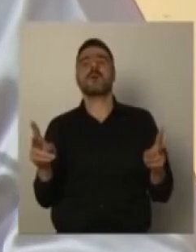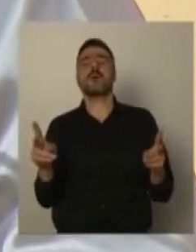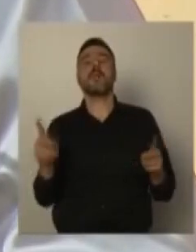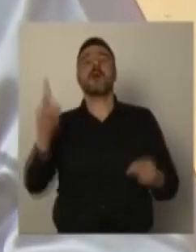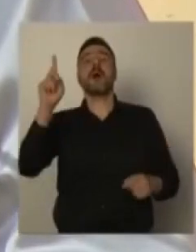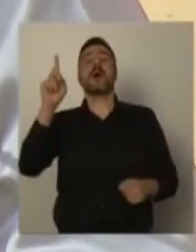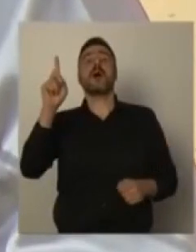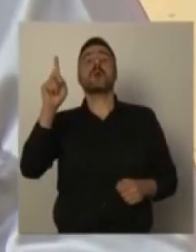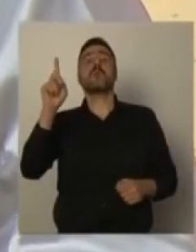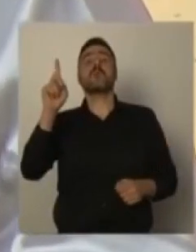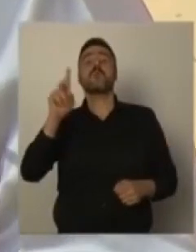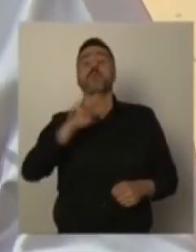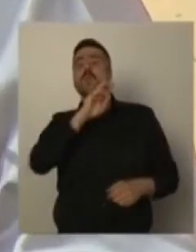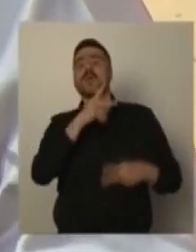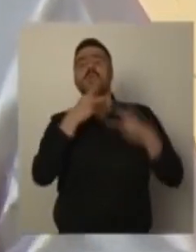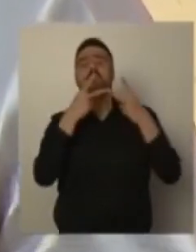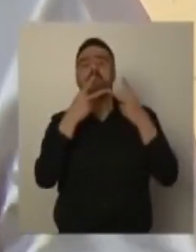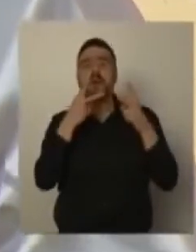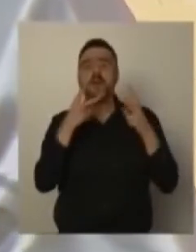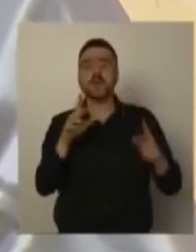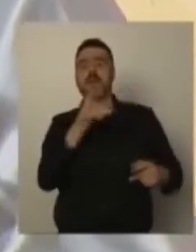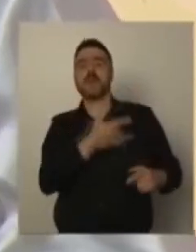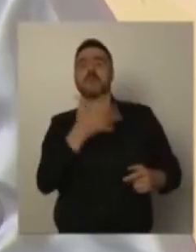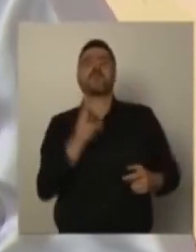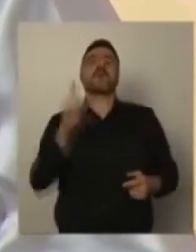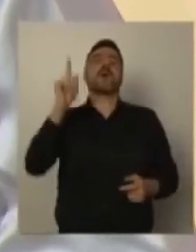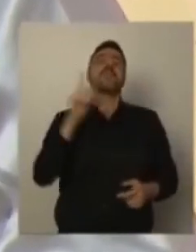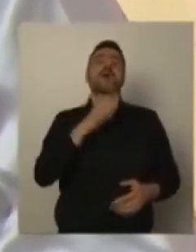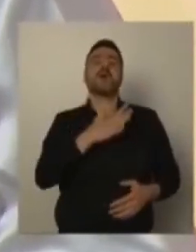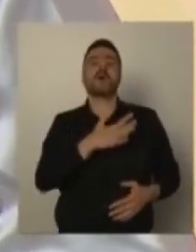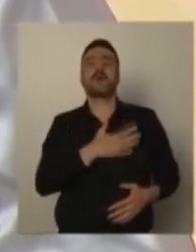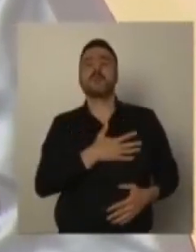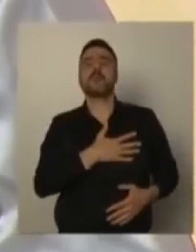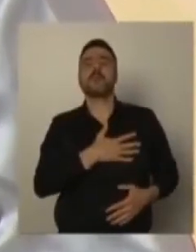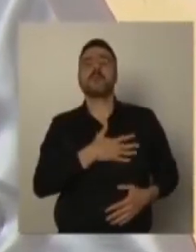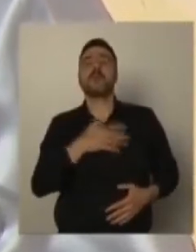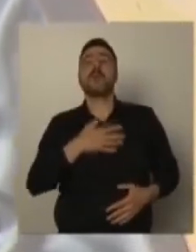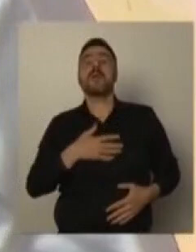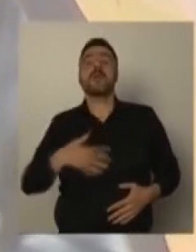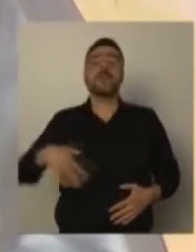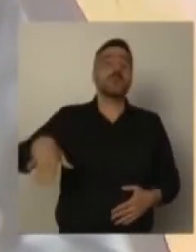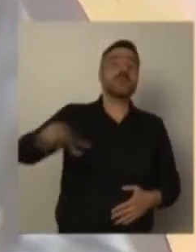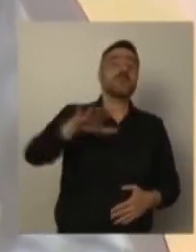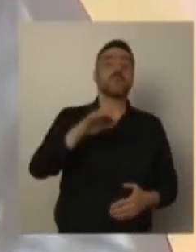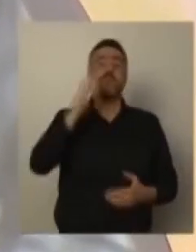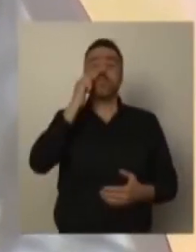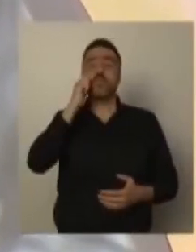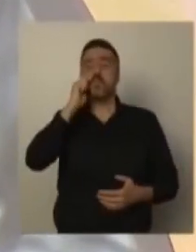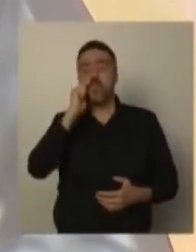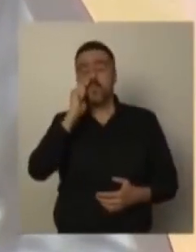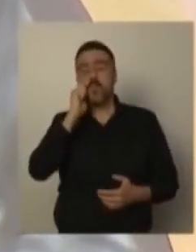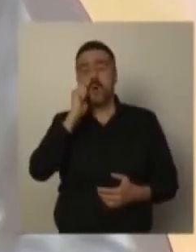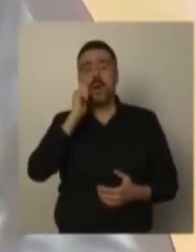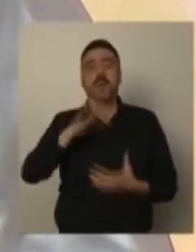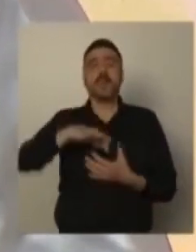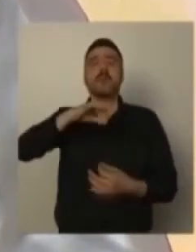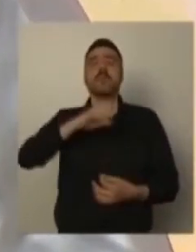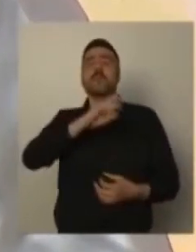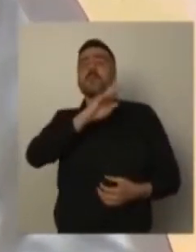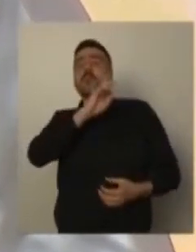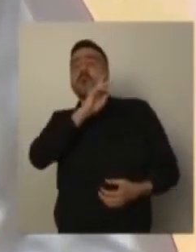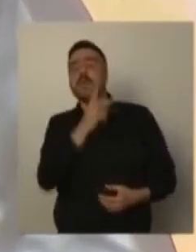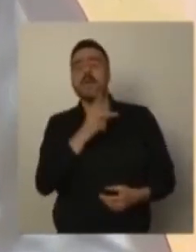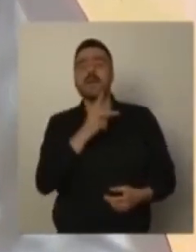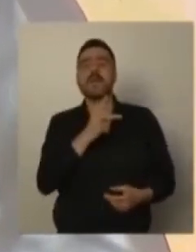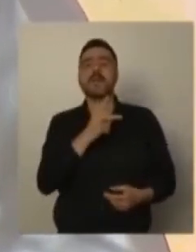Ve'anfu anna ya rahim. Vağfir lana zunubena bifadlike ve cudike ve